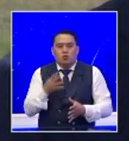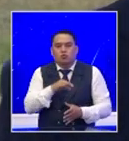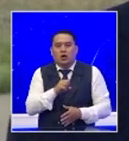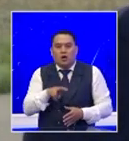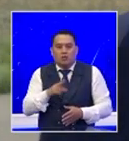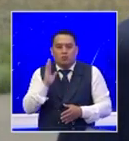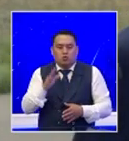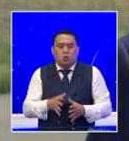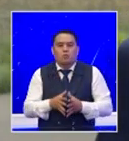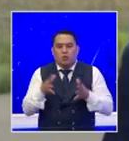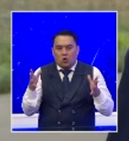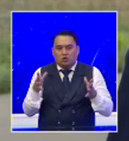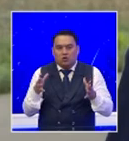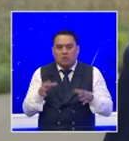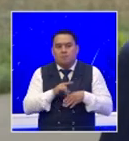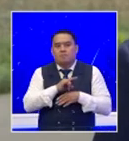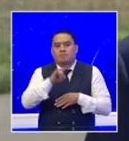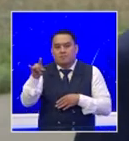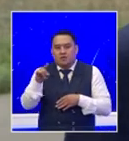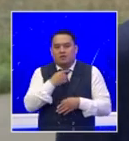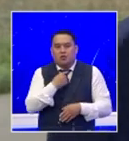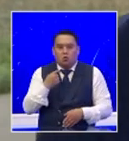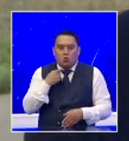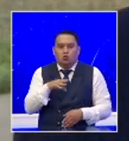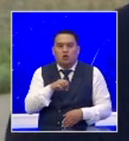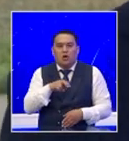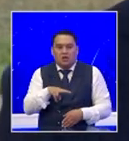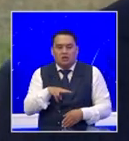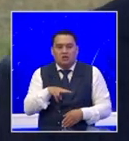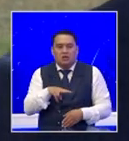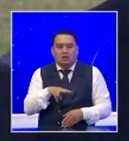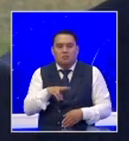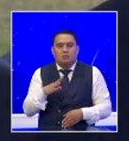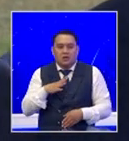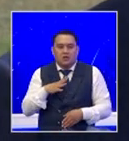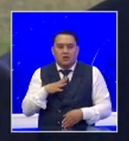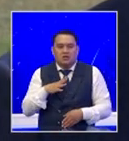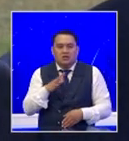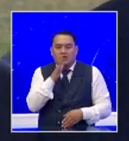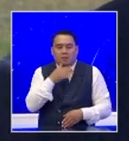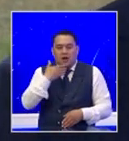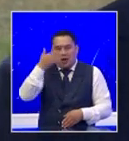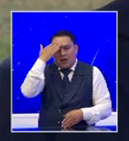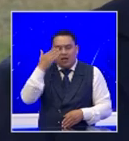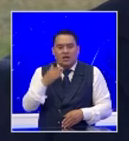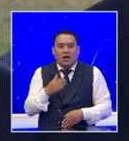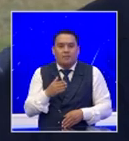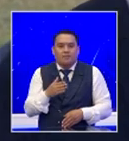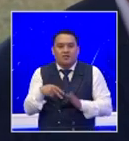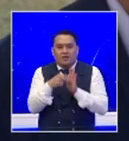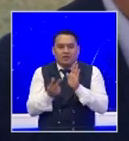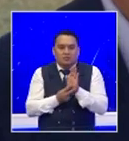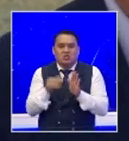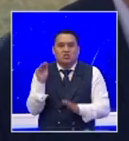году наша авиакомпания перевезла между Талдыкурганом и Ушаралом Талдыкурган за период летний сезон 18